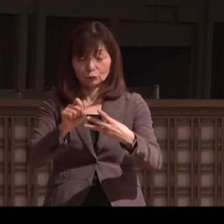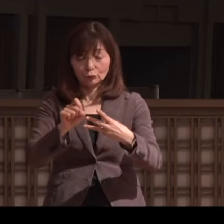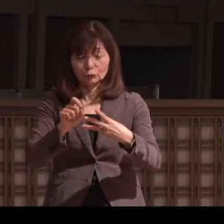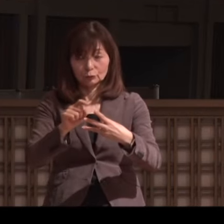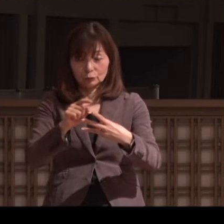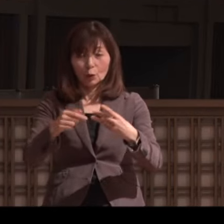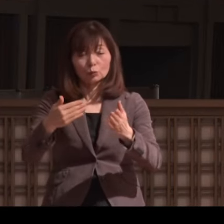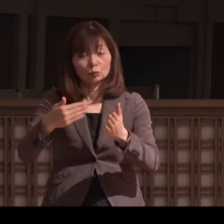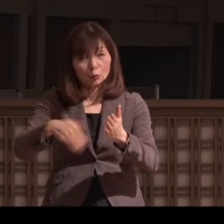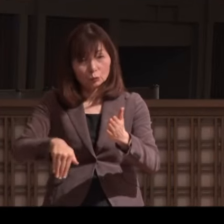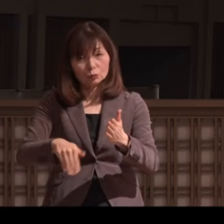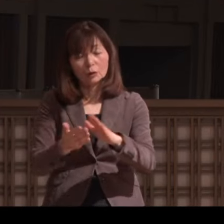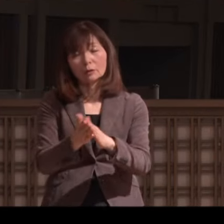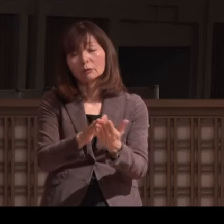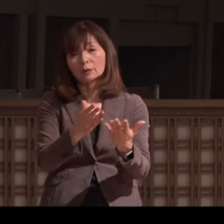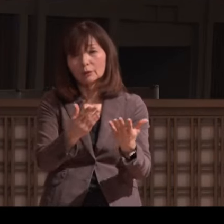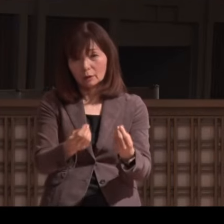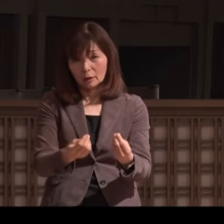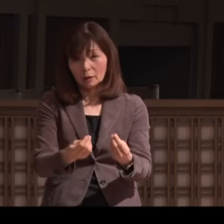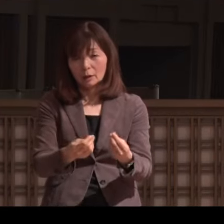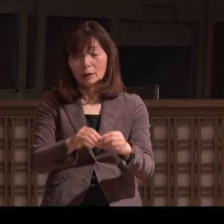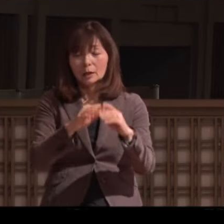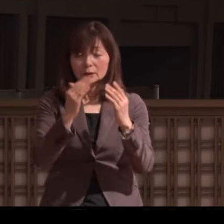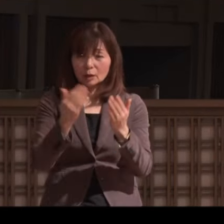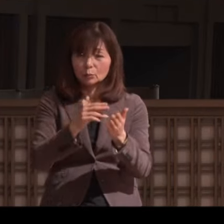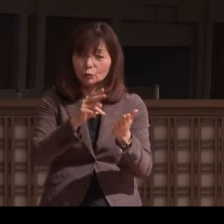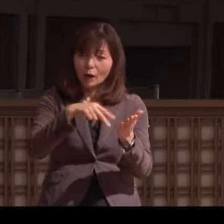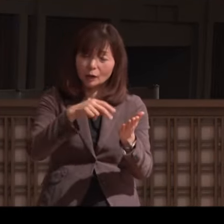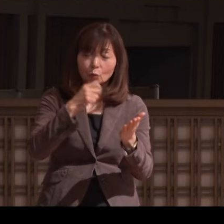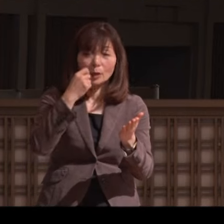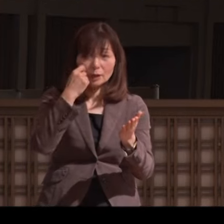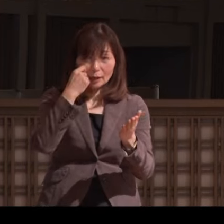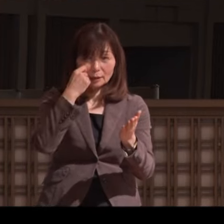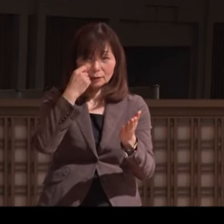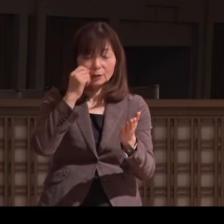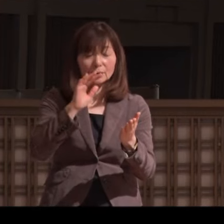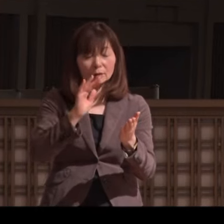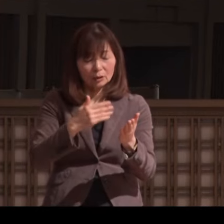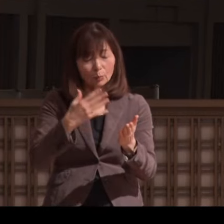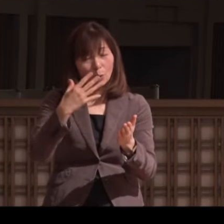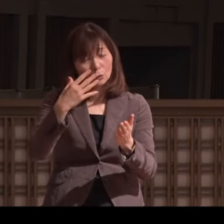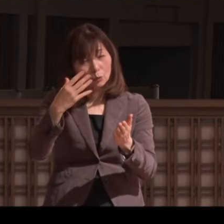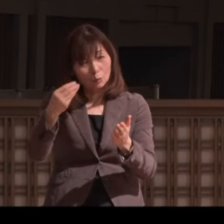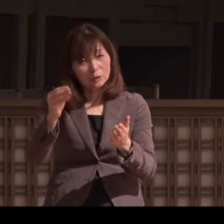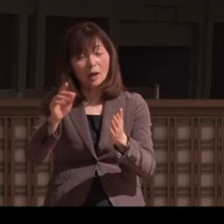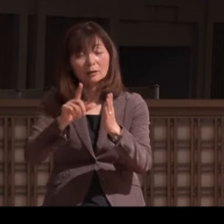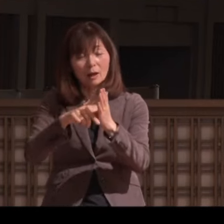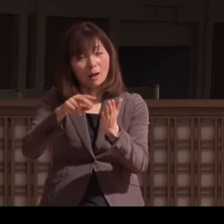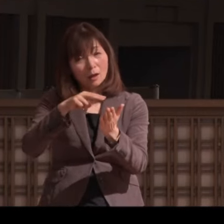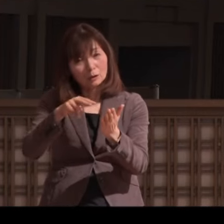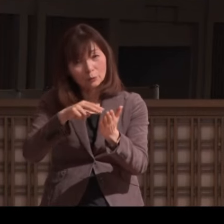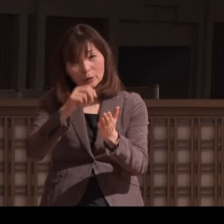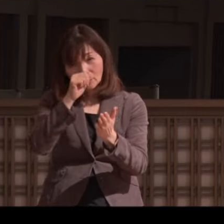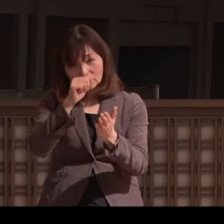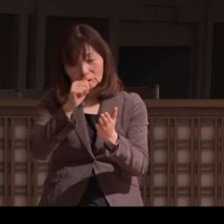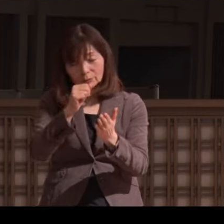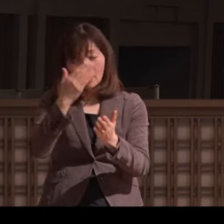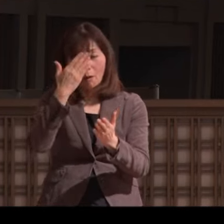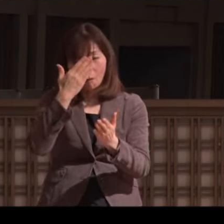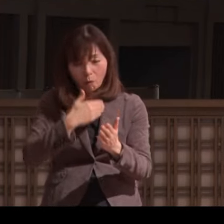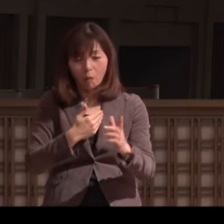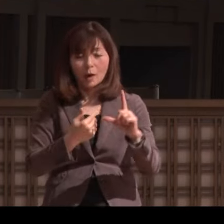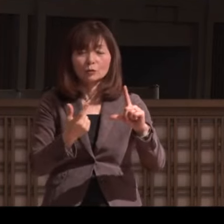途中になくなっちゃったんですねなので全部は読めないんですけれどももし興味がある人がいたらそれ読んでいただくとなるほどだからエルモが大事なの